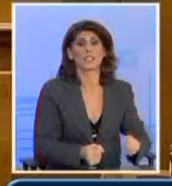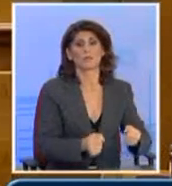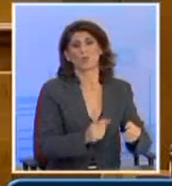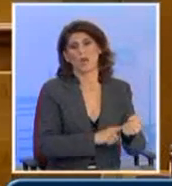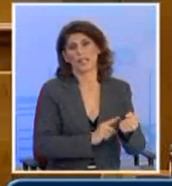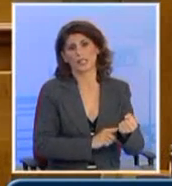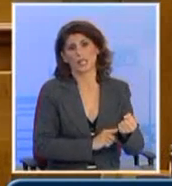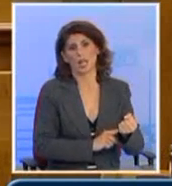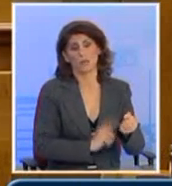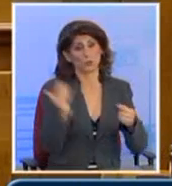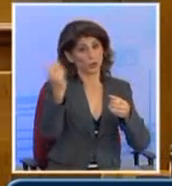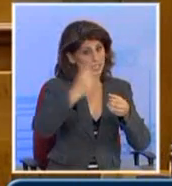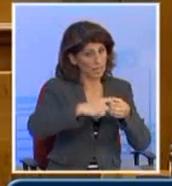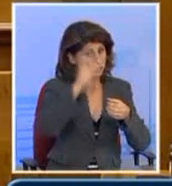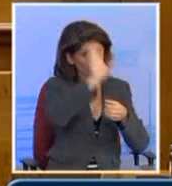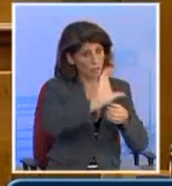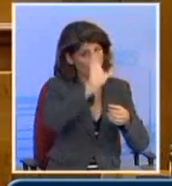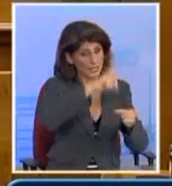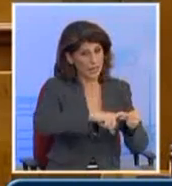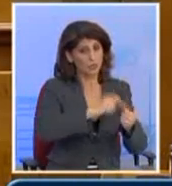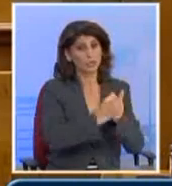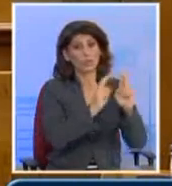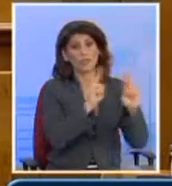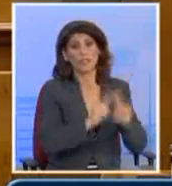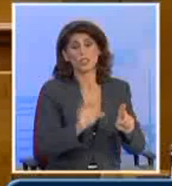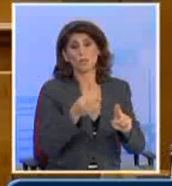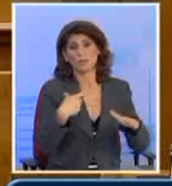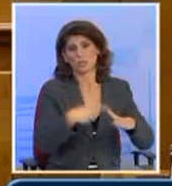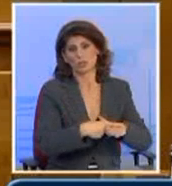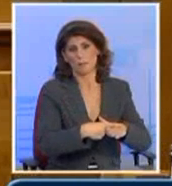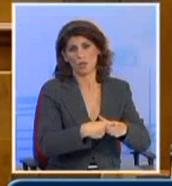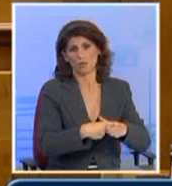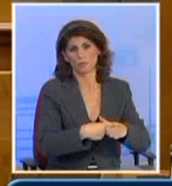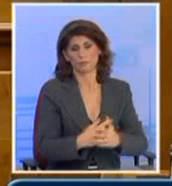χαρακτήρα από τους εταίρους μας της Ευρώπης και το Διεθνές Νομισματικό Ταμείο.